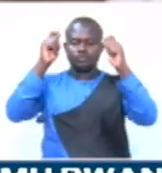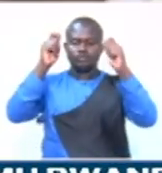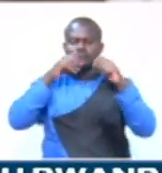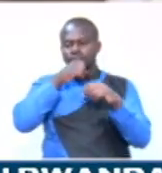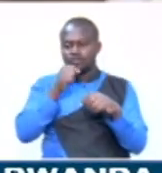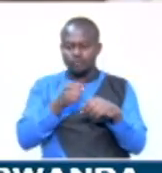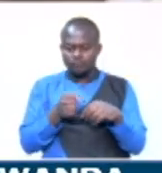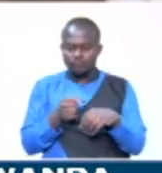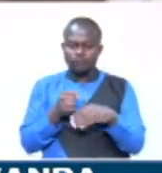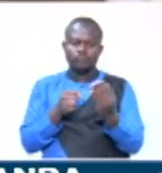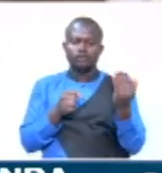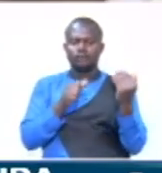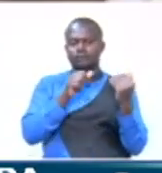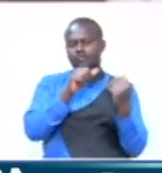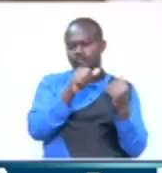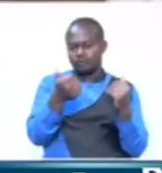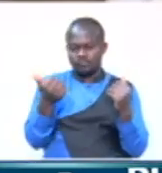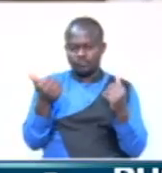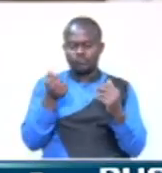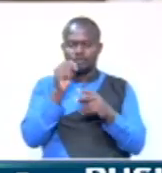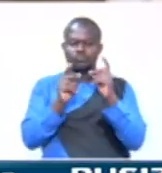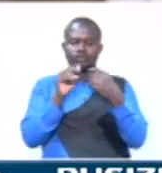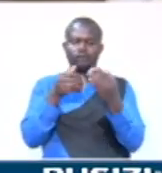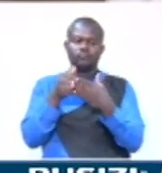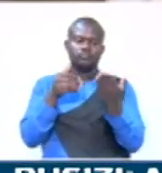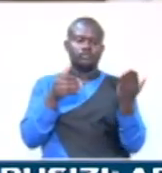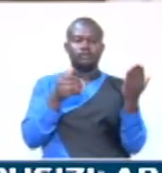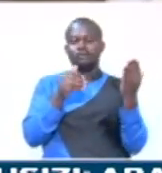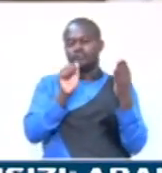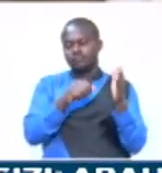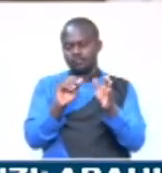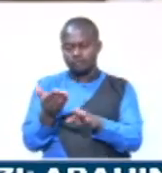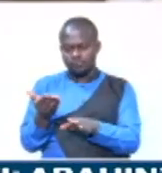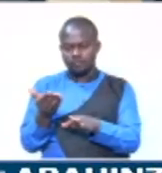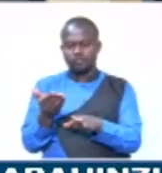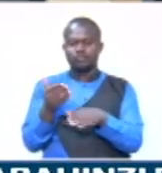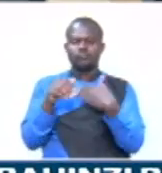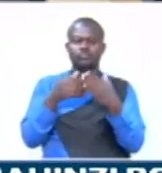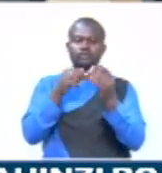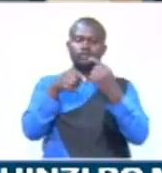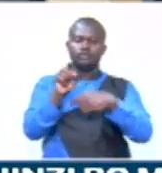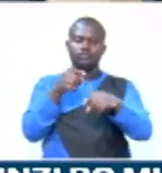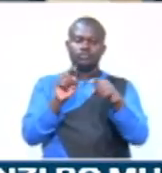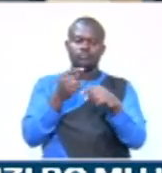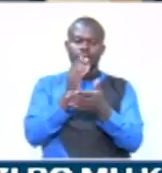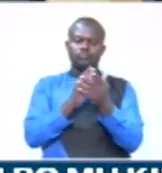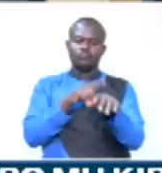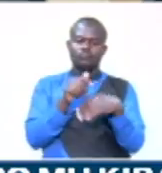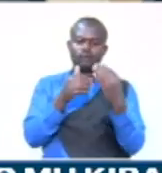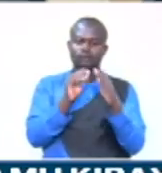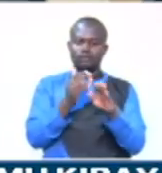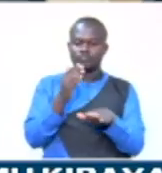basaza ibimenyetso cyangwa se abantu bamwe bashobora no kwitaba Imana. N'ushinjwa nawe hari igihe yitaba Imana,